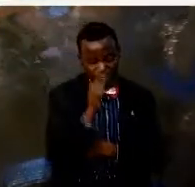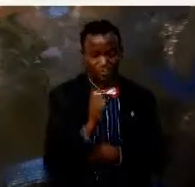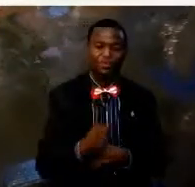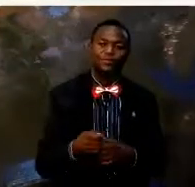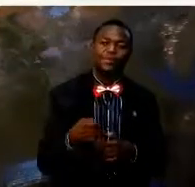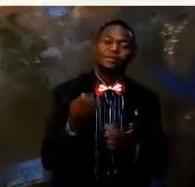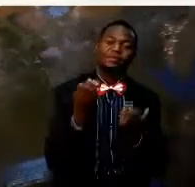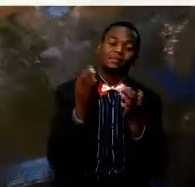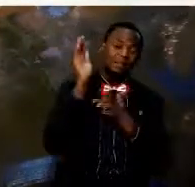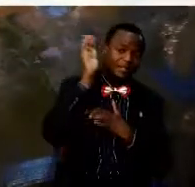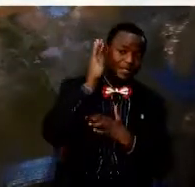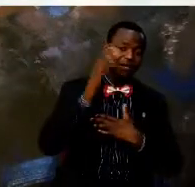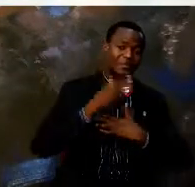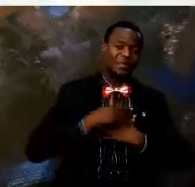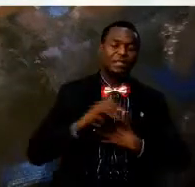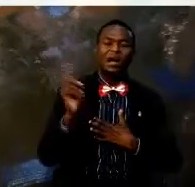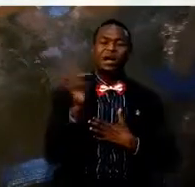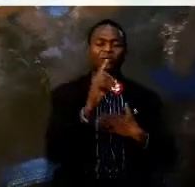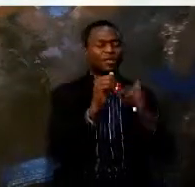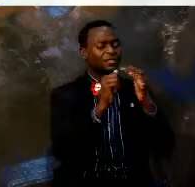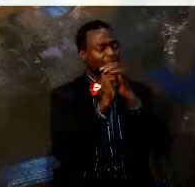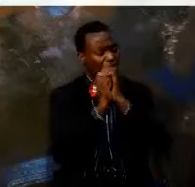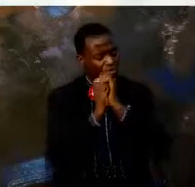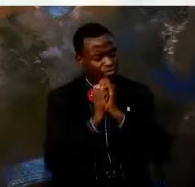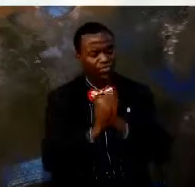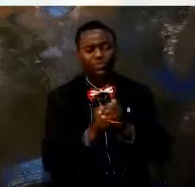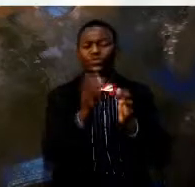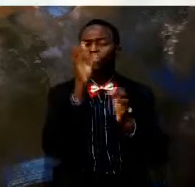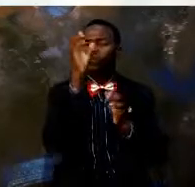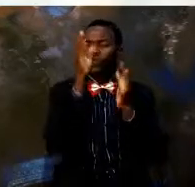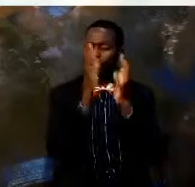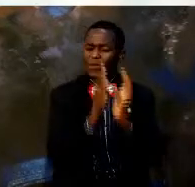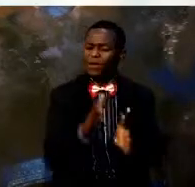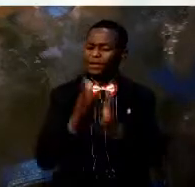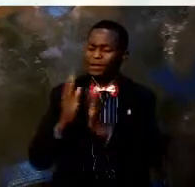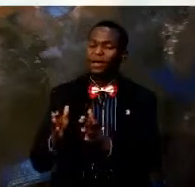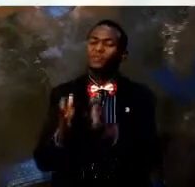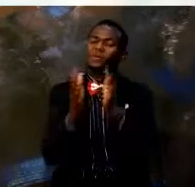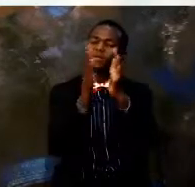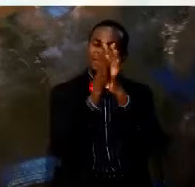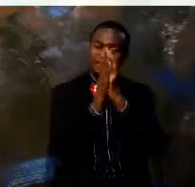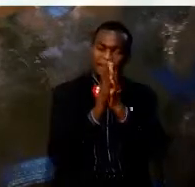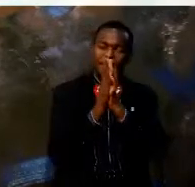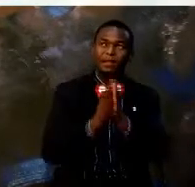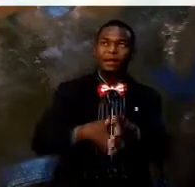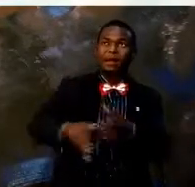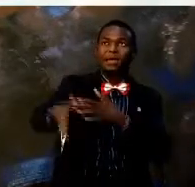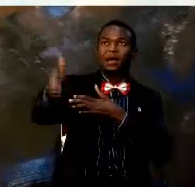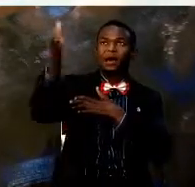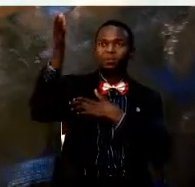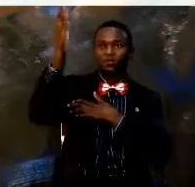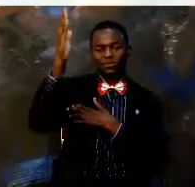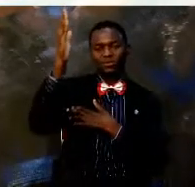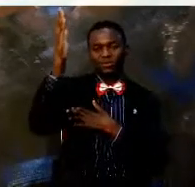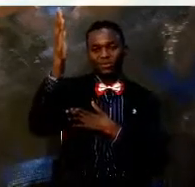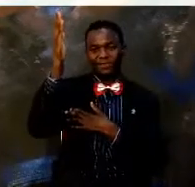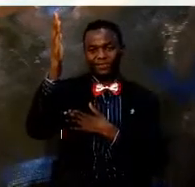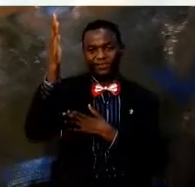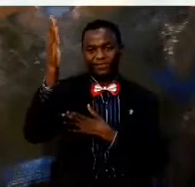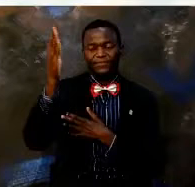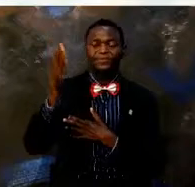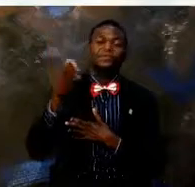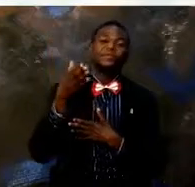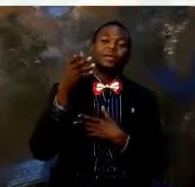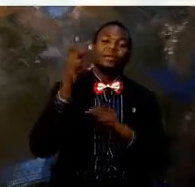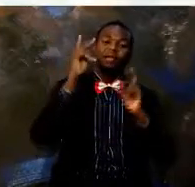wapendwa, uwezi ukasujudu mwanadamu. Ibada ni ya Mungu. Haleluya.